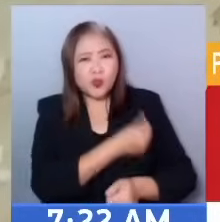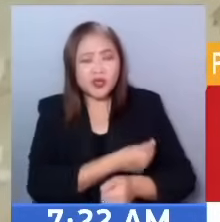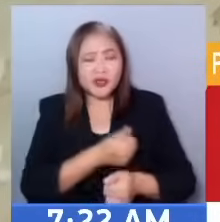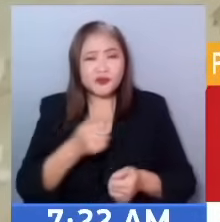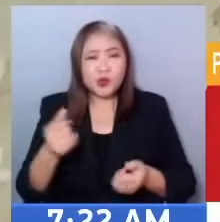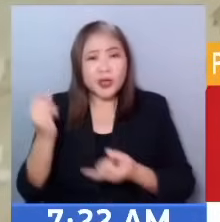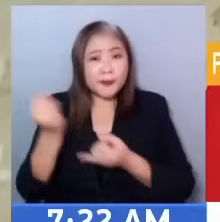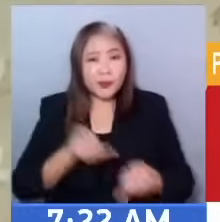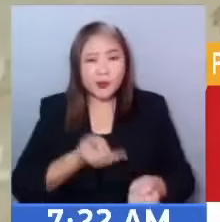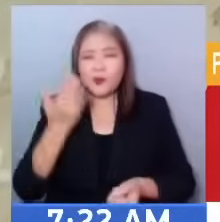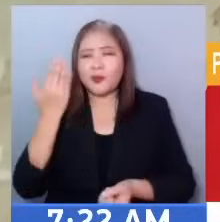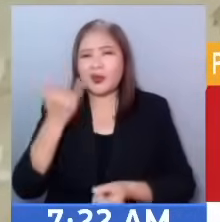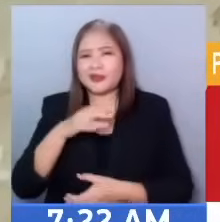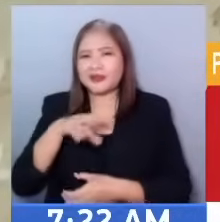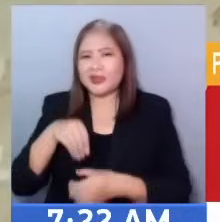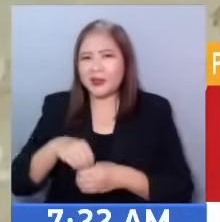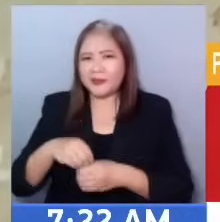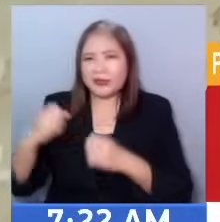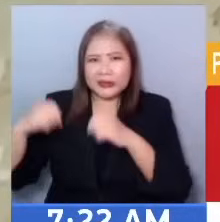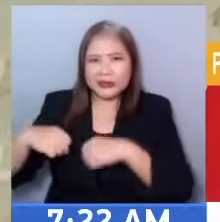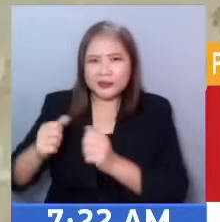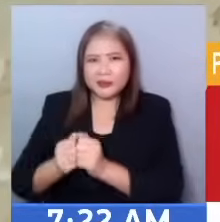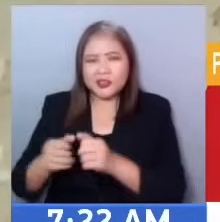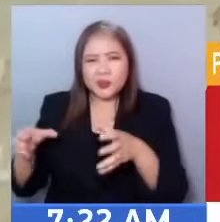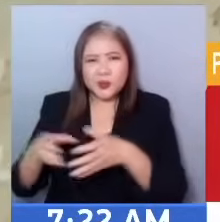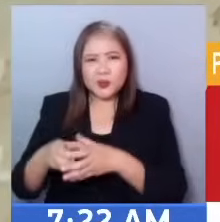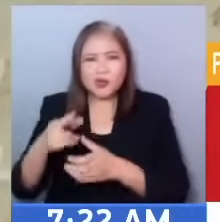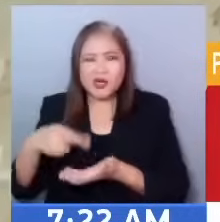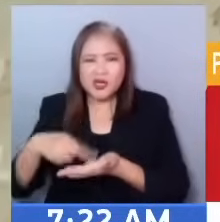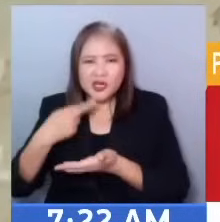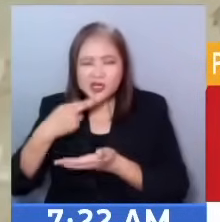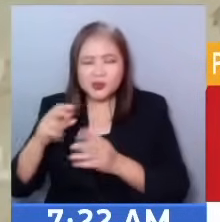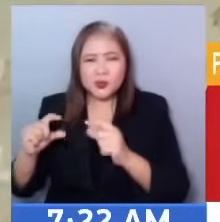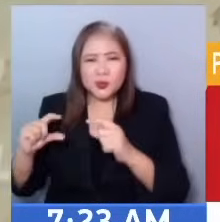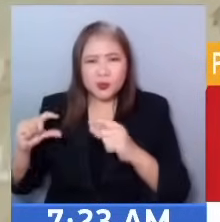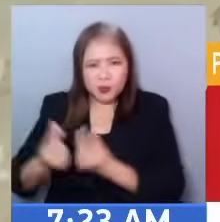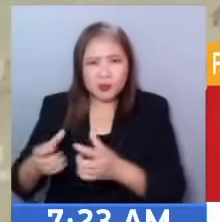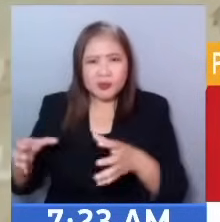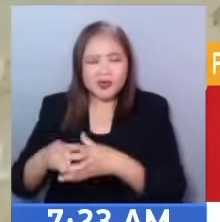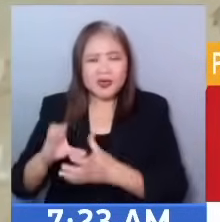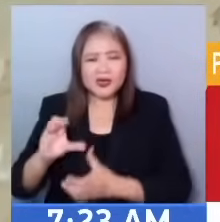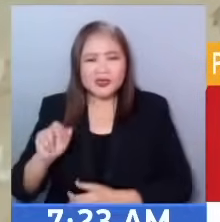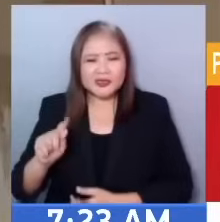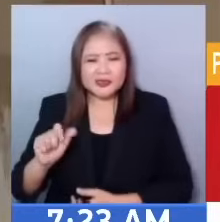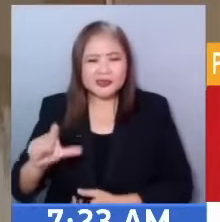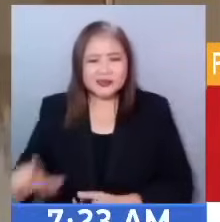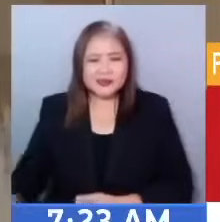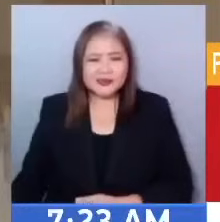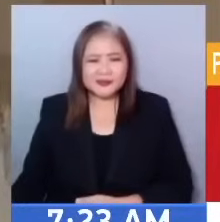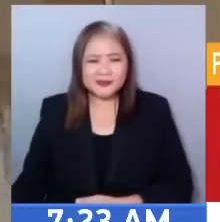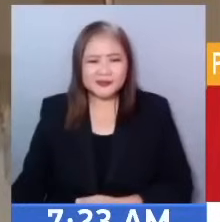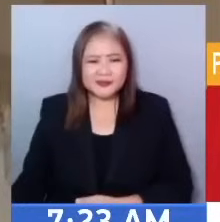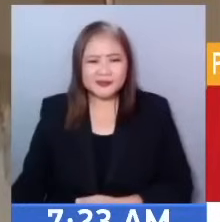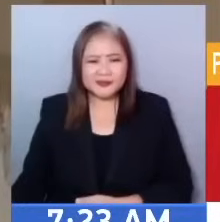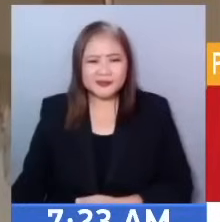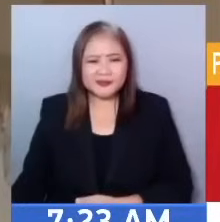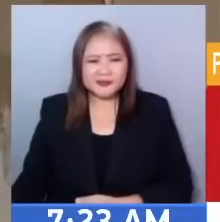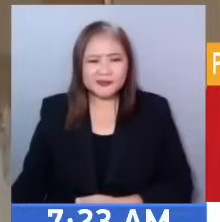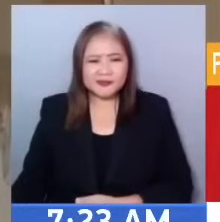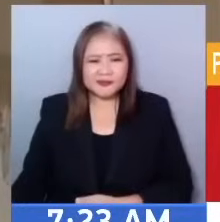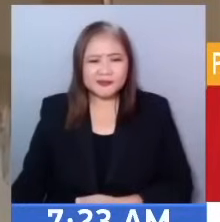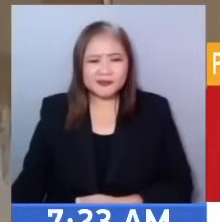cartel. Mm-hmm. Pinatatanggal na nga yung NFA sa akin, hindi ko tinanggal dahil naaawa ako sa mga empleyado. Opo.